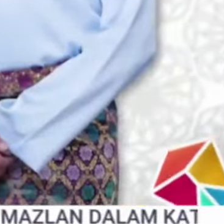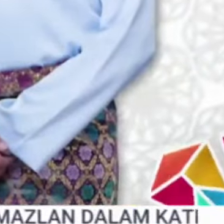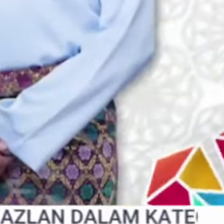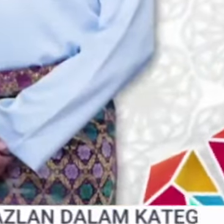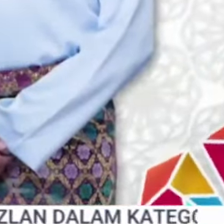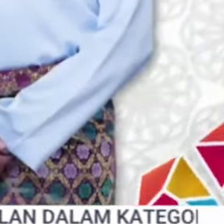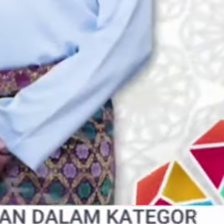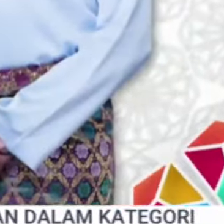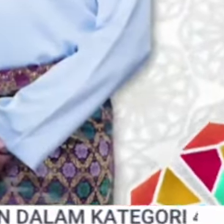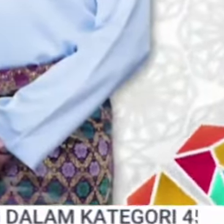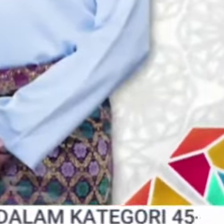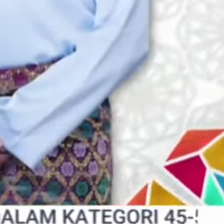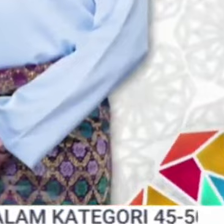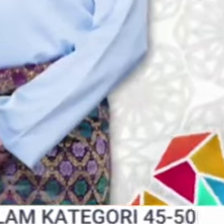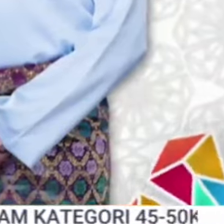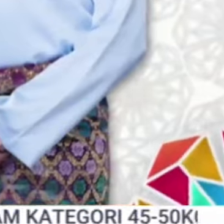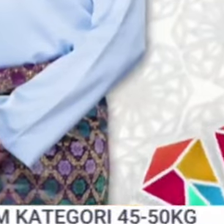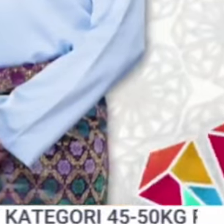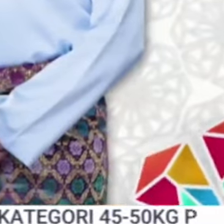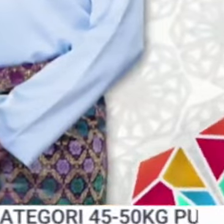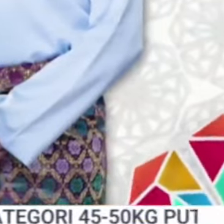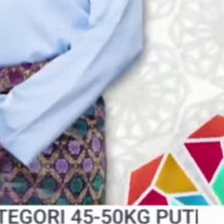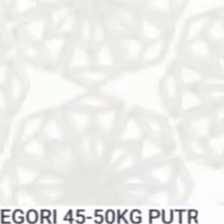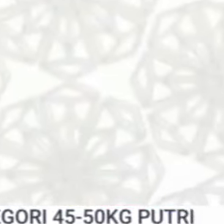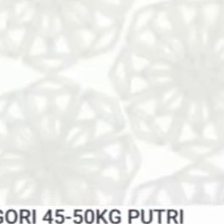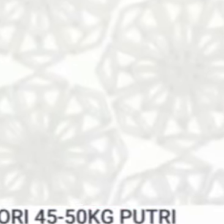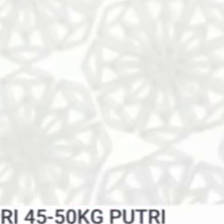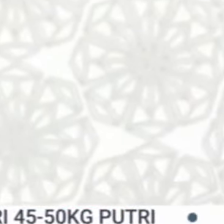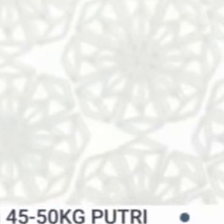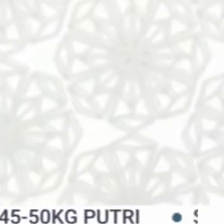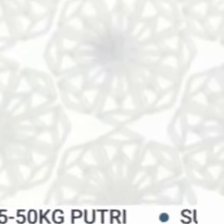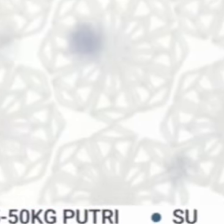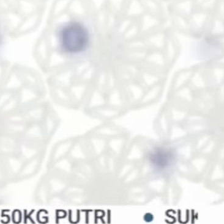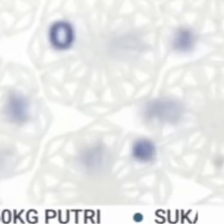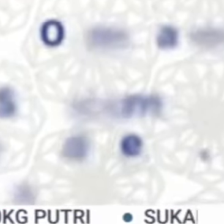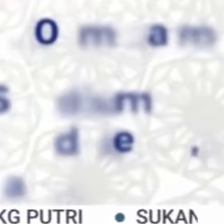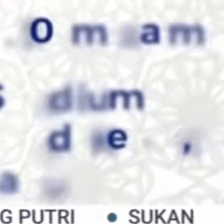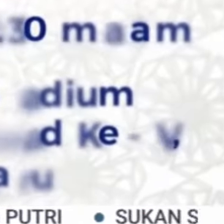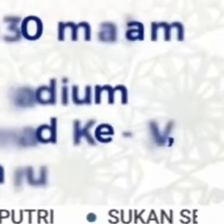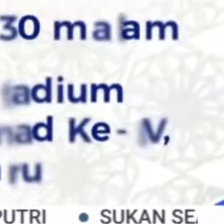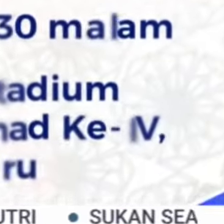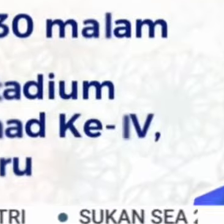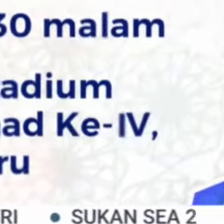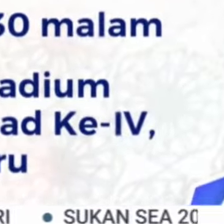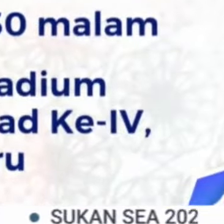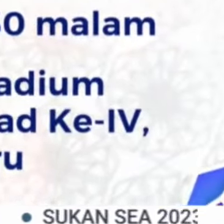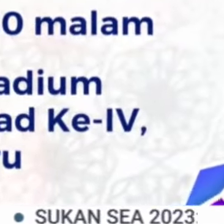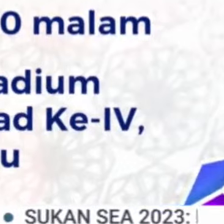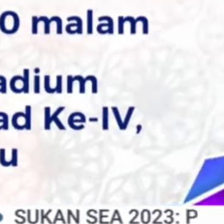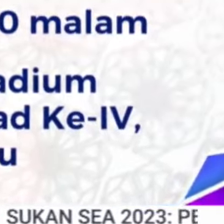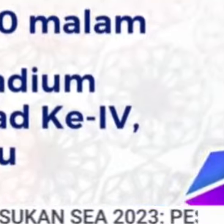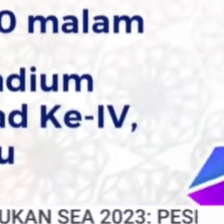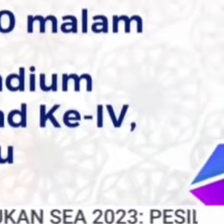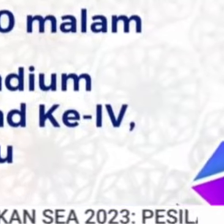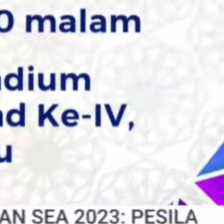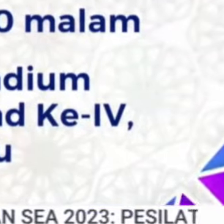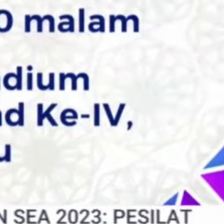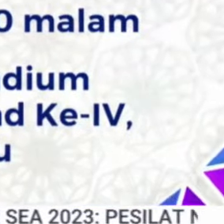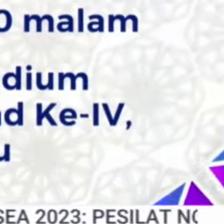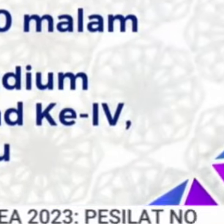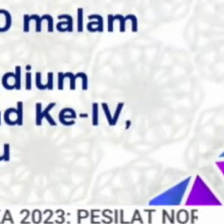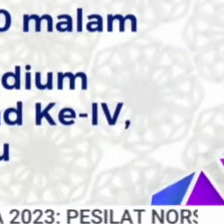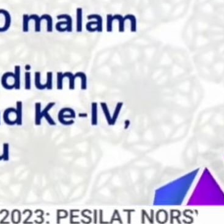Madani bersama Yang Amat Berhormat Perdana Menteri. Di Kelantan pada hari Jumaat, 12 Mei